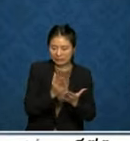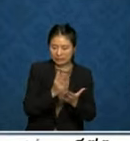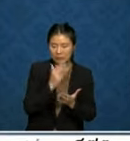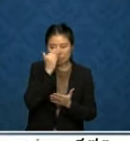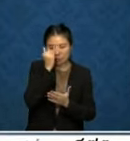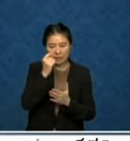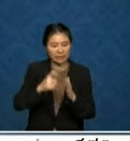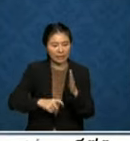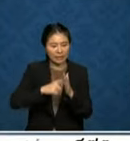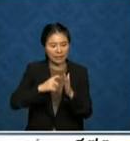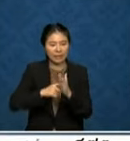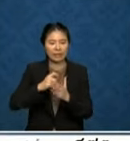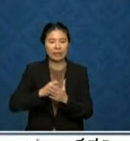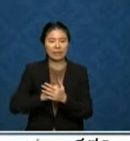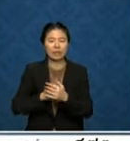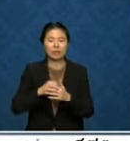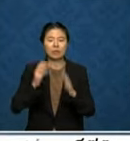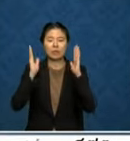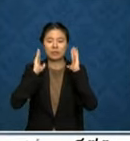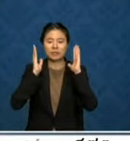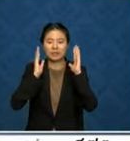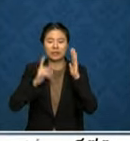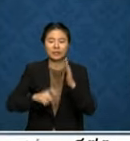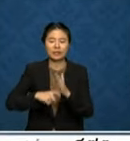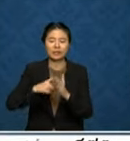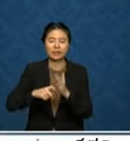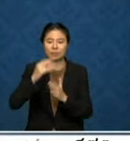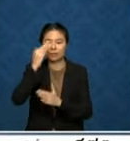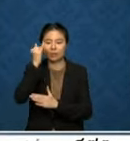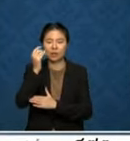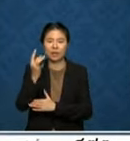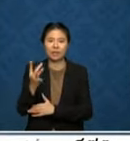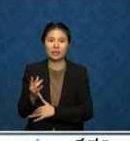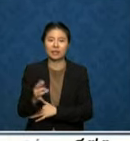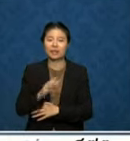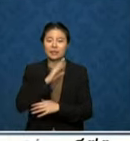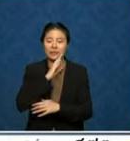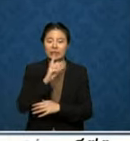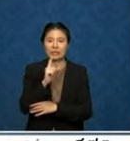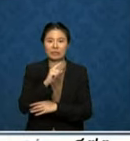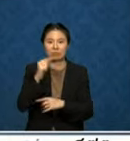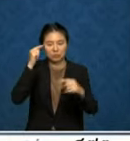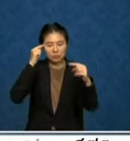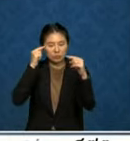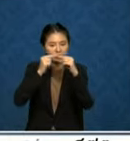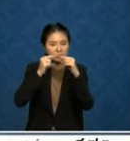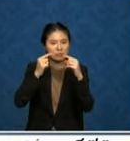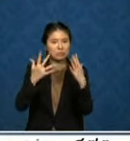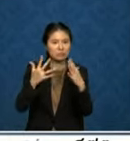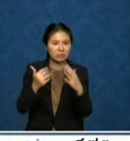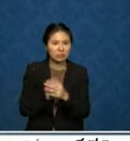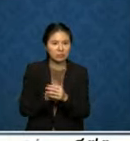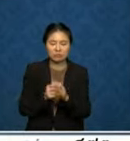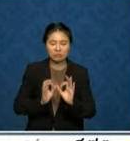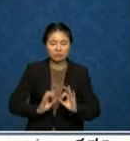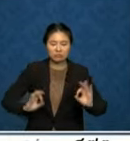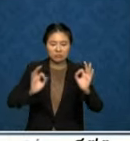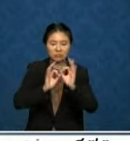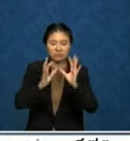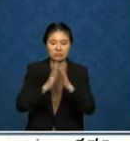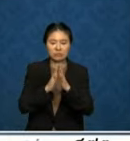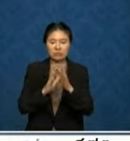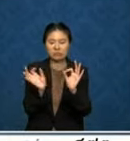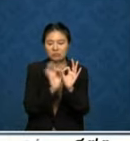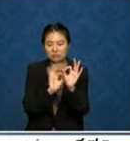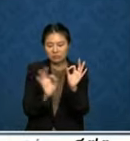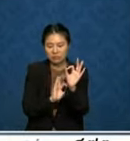ามารู้ทีหลังค่ะว่าตนกำลังหลอกขายดังนั้นหากธุรกิจใดไม่มีเจตนาแอบแฝงก็ไม่มีความจำเป็นในการซ่อนเนื้อห